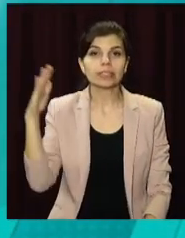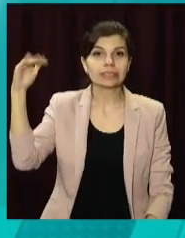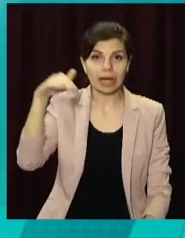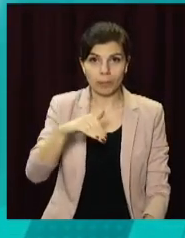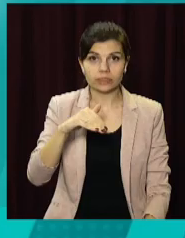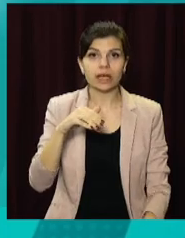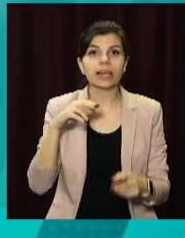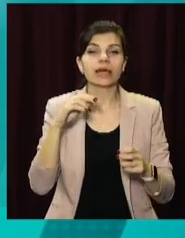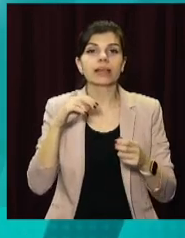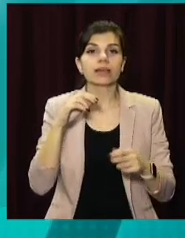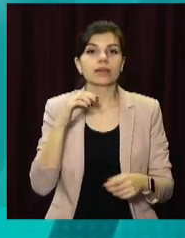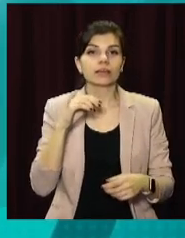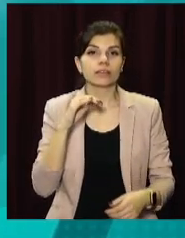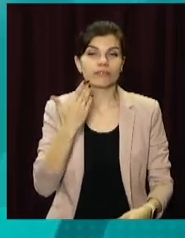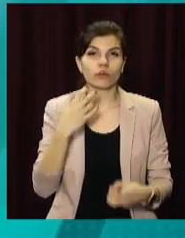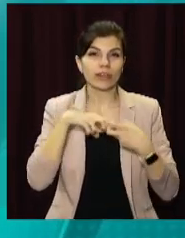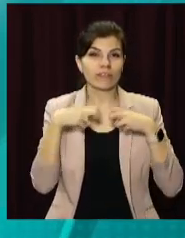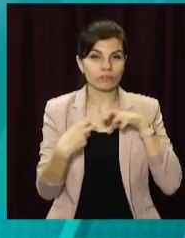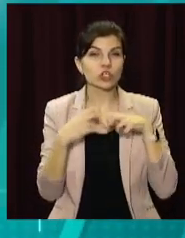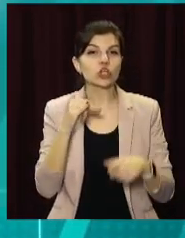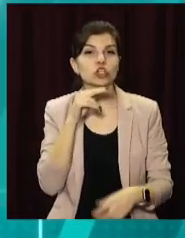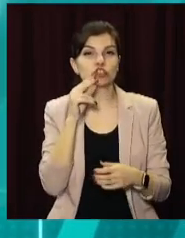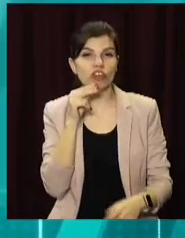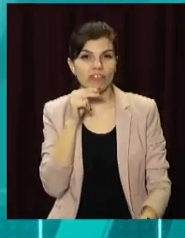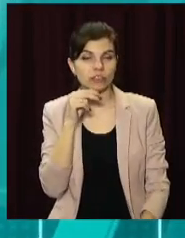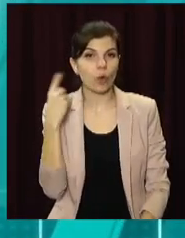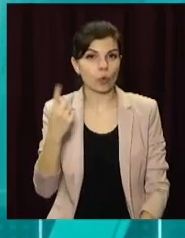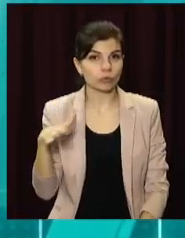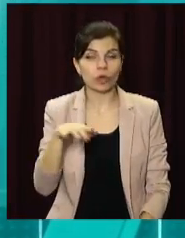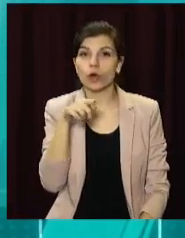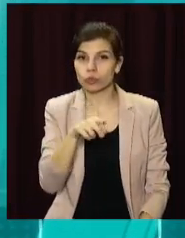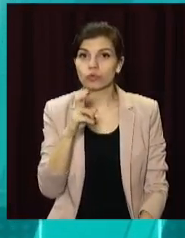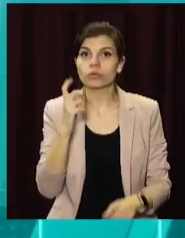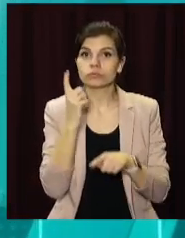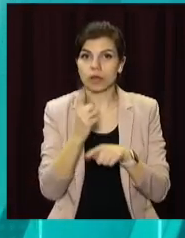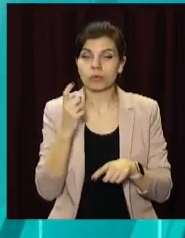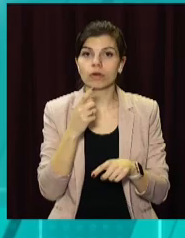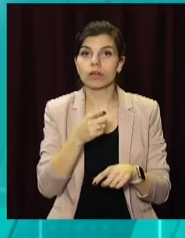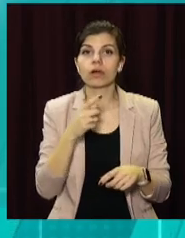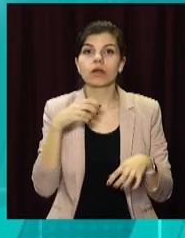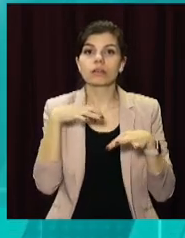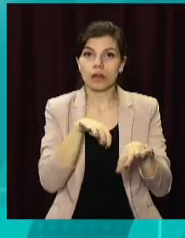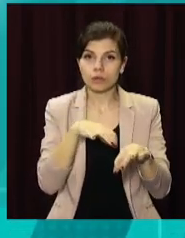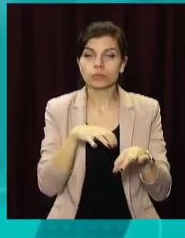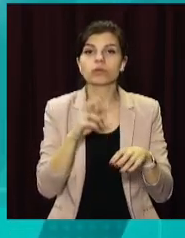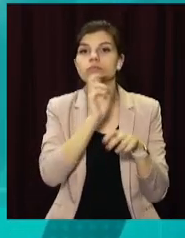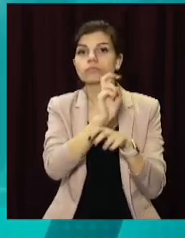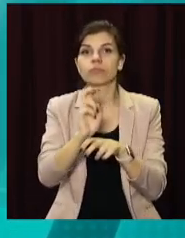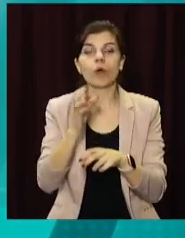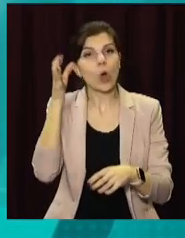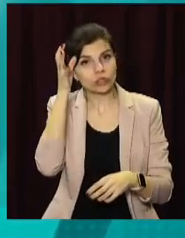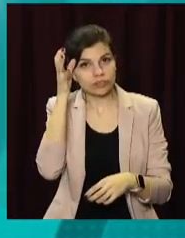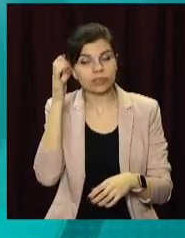Закарпатська, Івано-Франківська та Чернівецька області. Нагадаємо, тут забороняється робота громадського транспорту, відвідування закладів